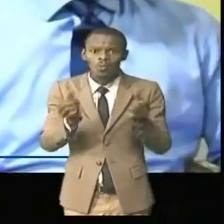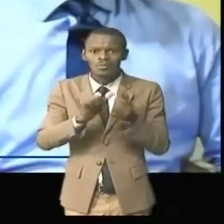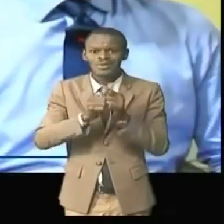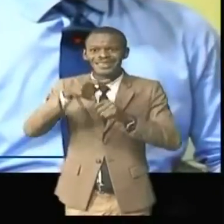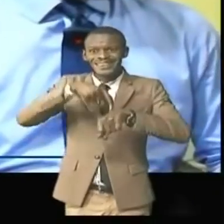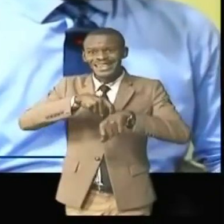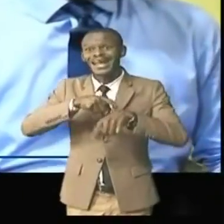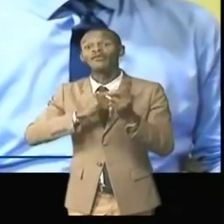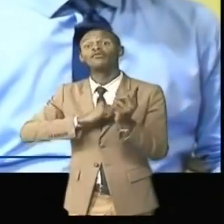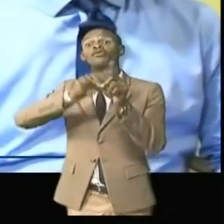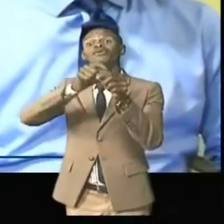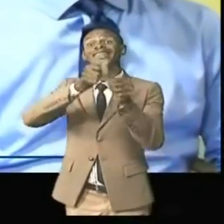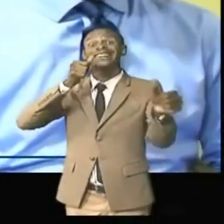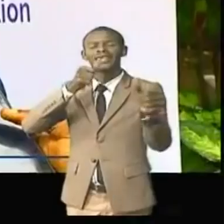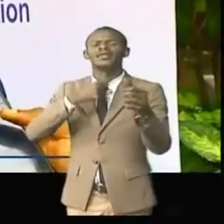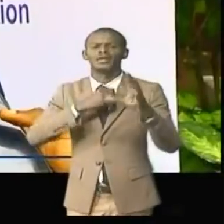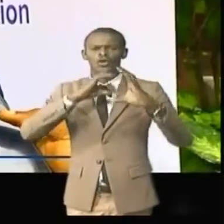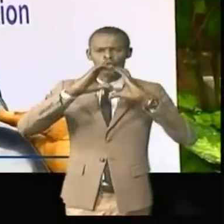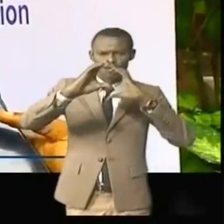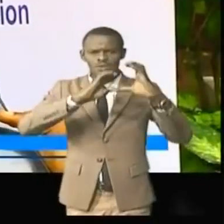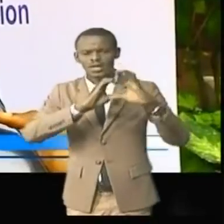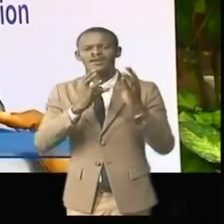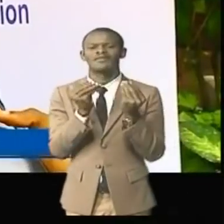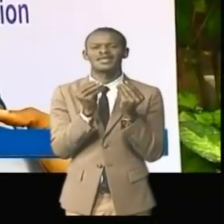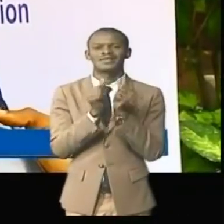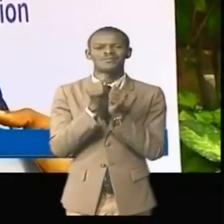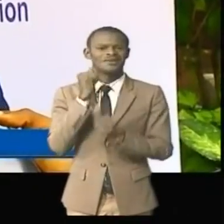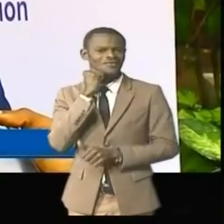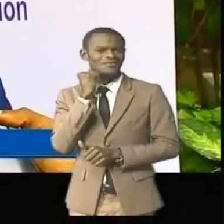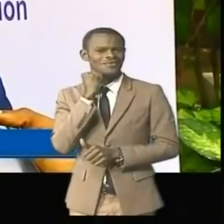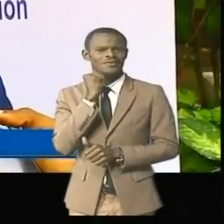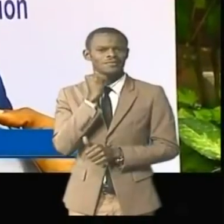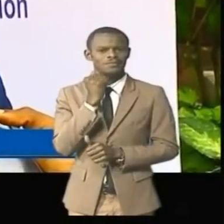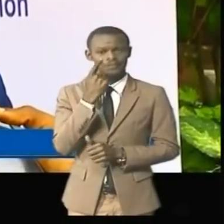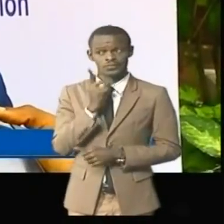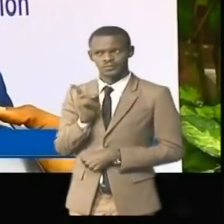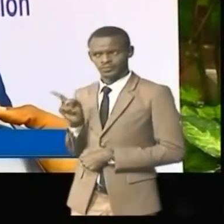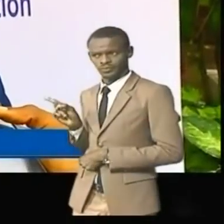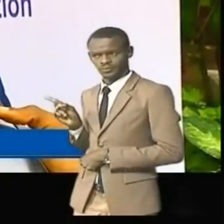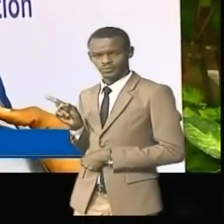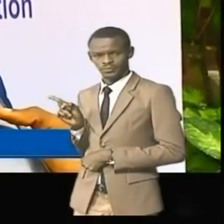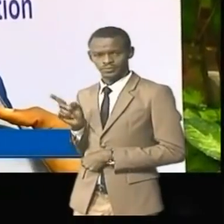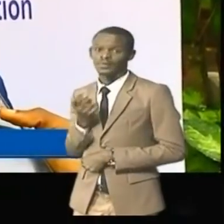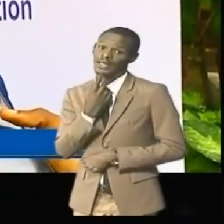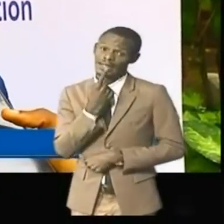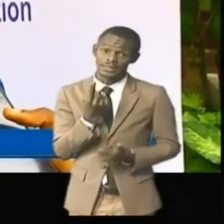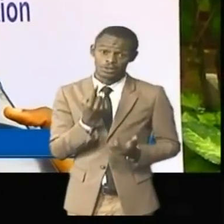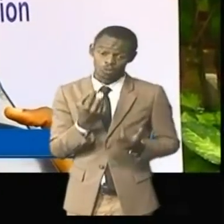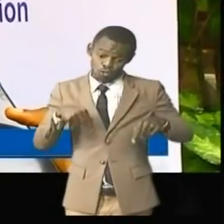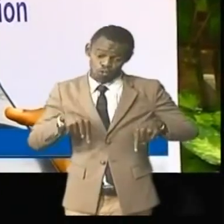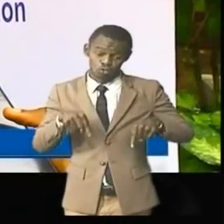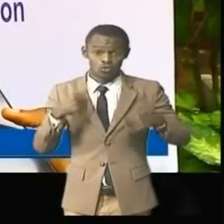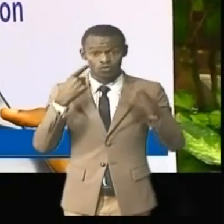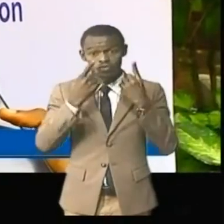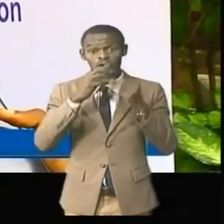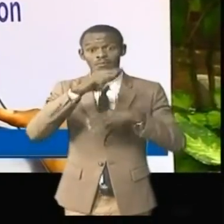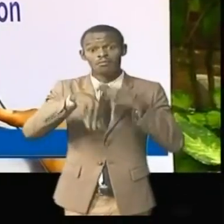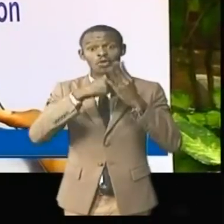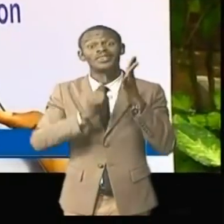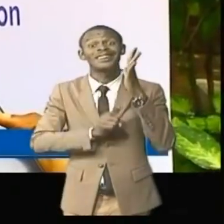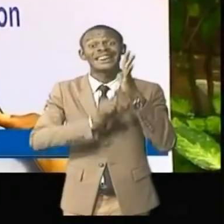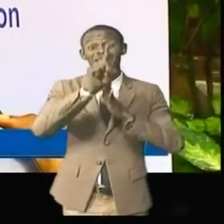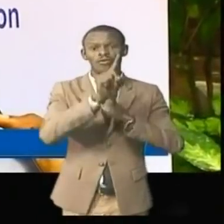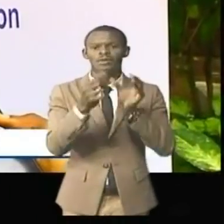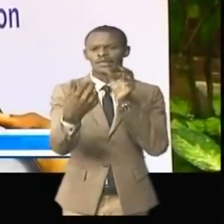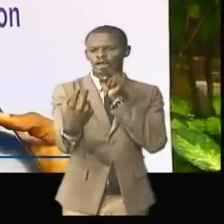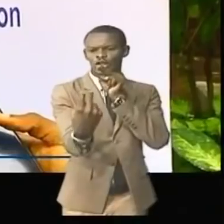d'une société en train de muter de l'analogique vers le numérique. ABEF ne voudrait pas être du reste. C'est ainsi que, depuis